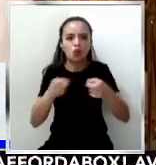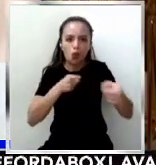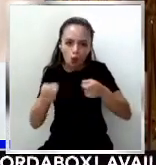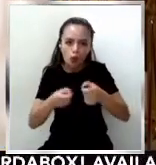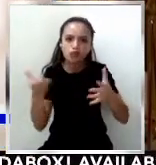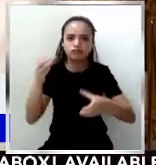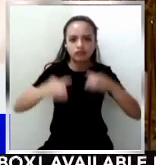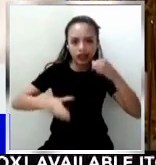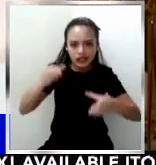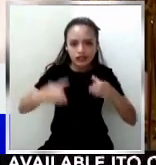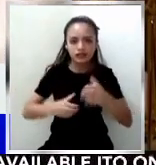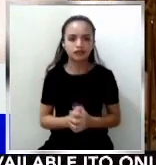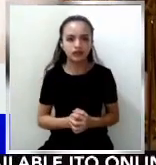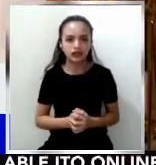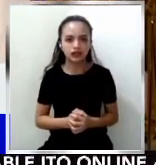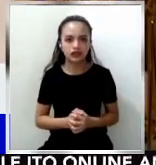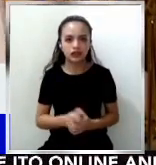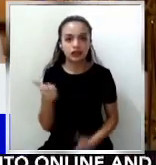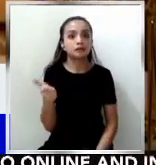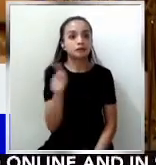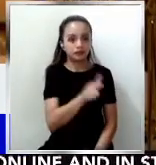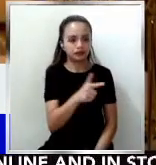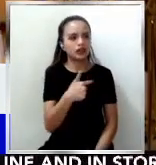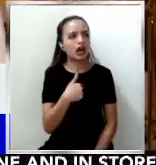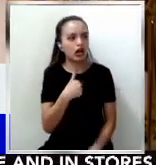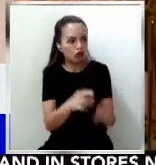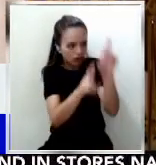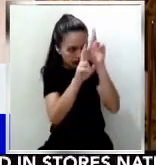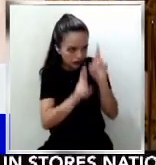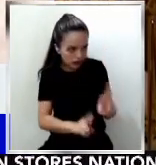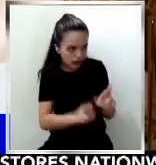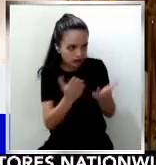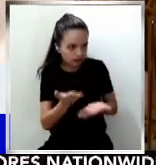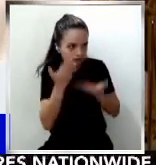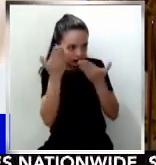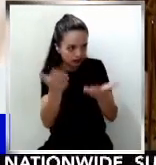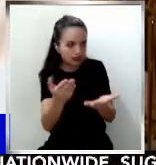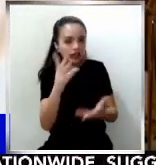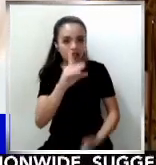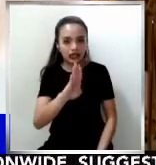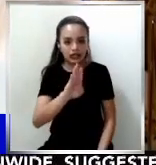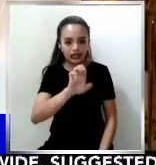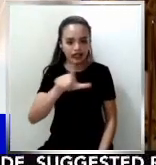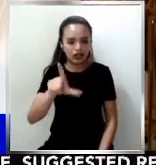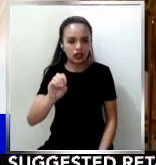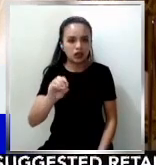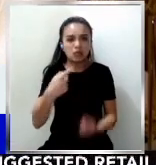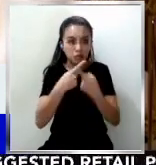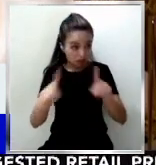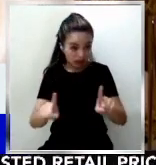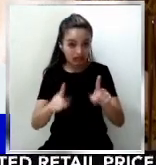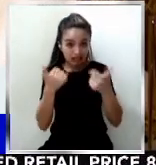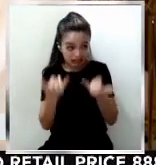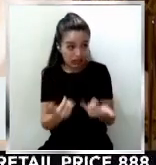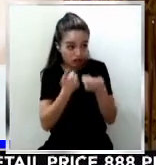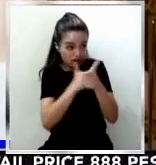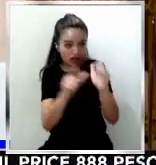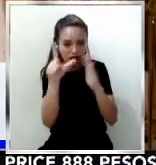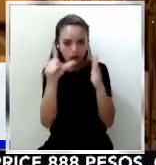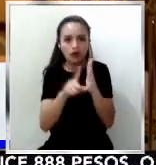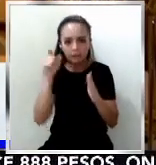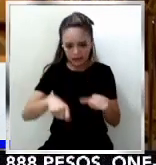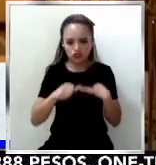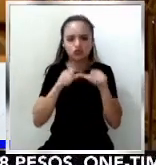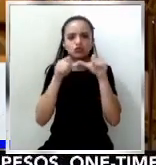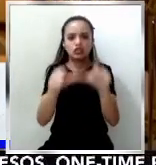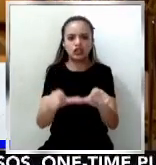respect the view of Secretary Bello, but as far as the practice of law, I think we should maintain the bar examinations so